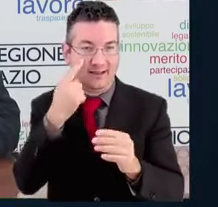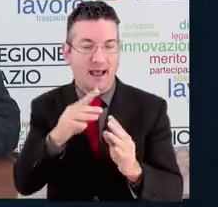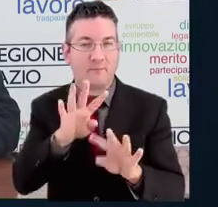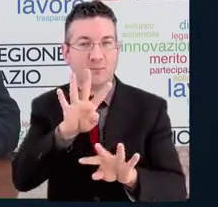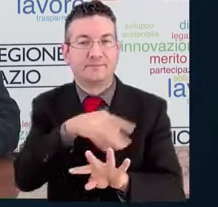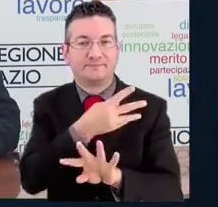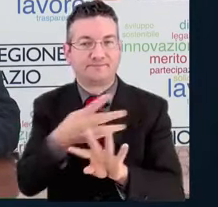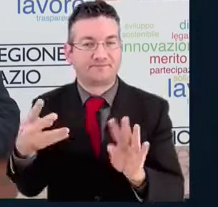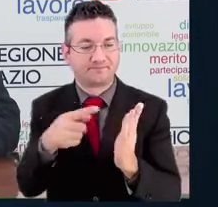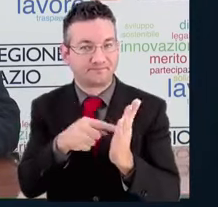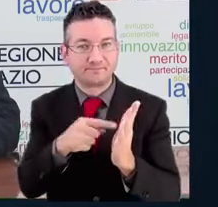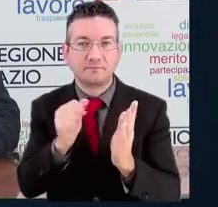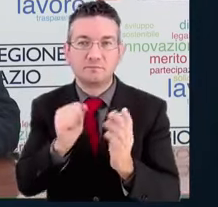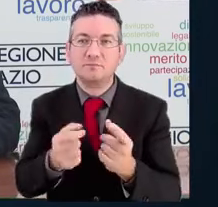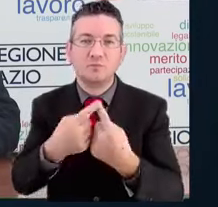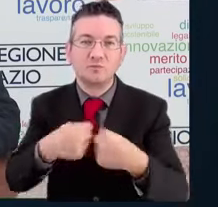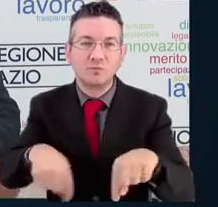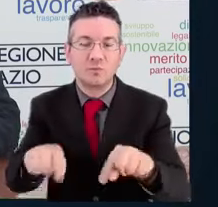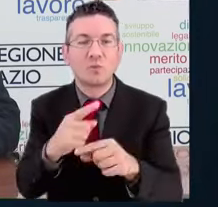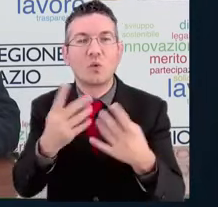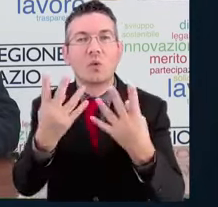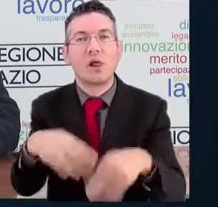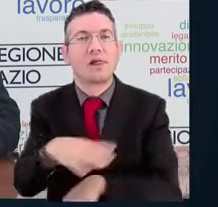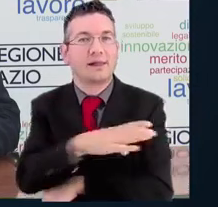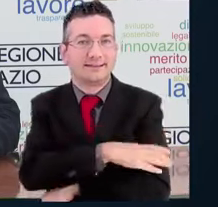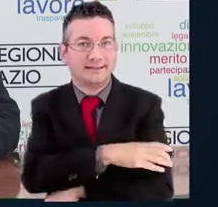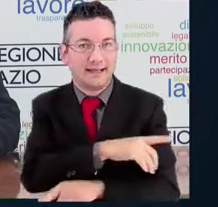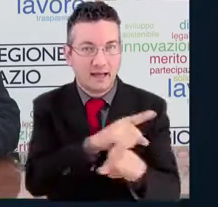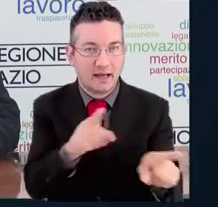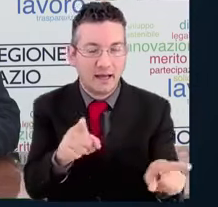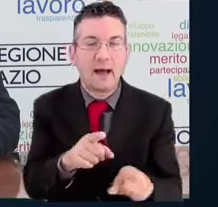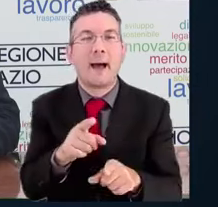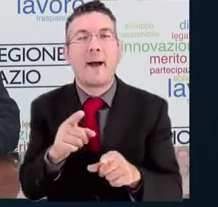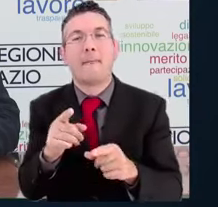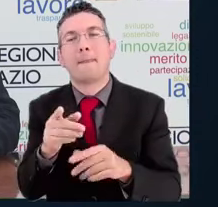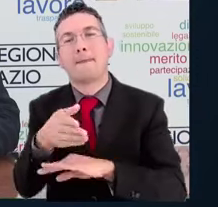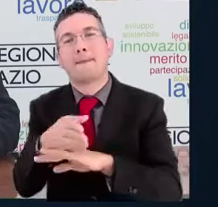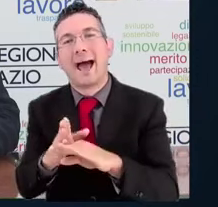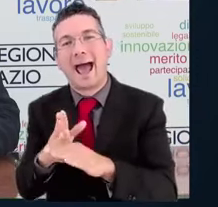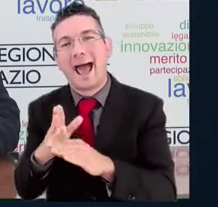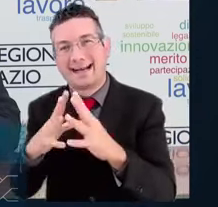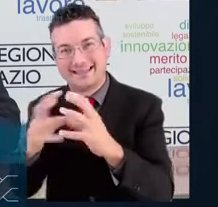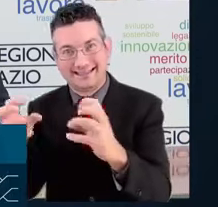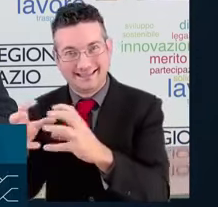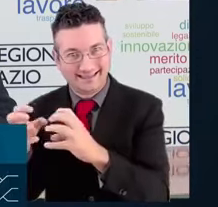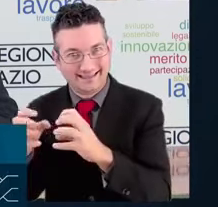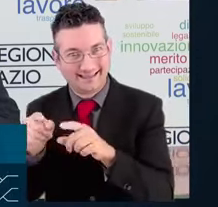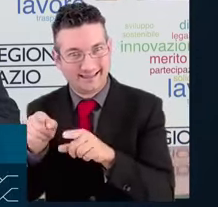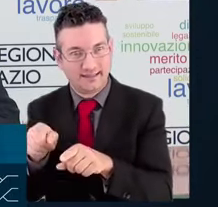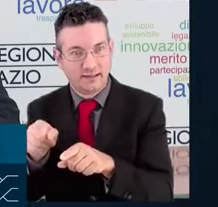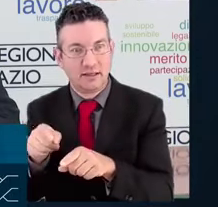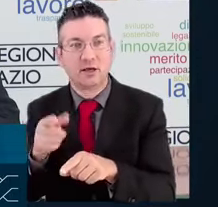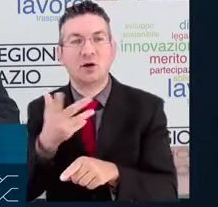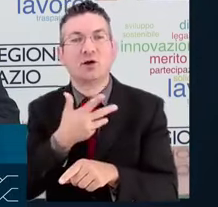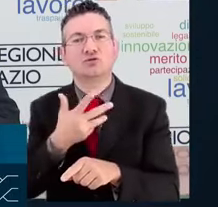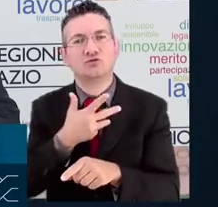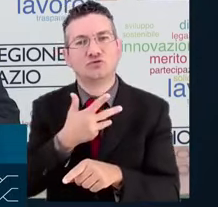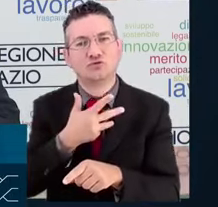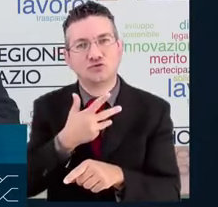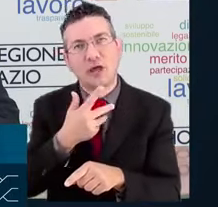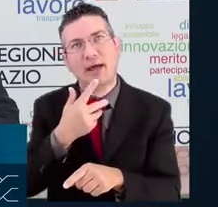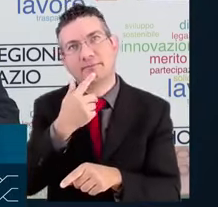sistemarle una riunione tra organizzazioni sindacali e parti datoriali perché se c'è questo tema in cui ci sono delle